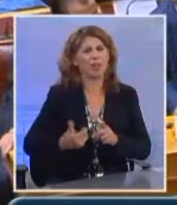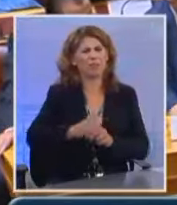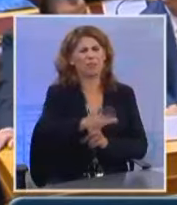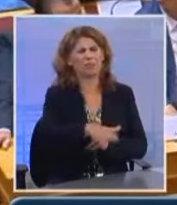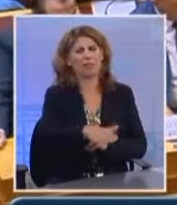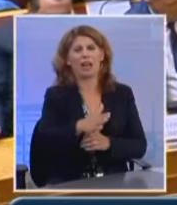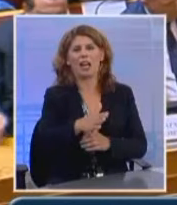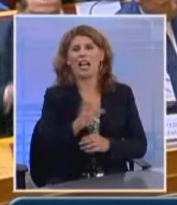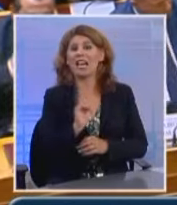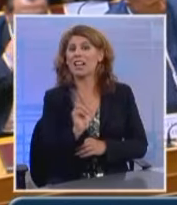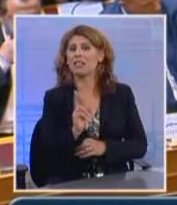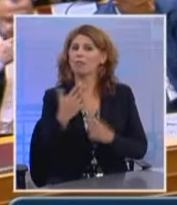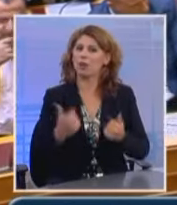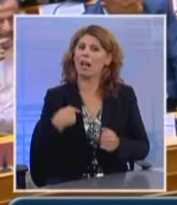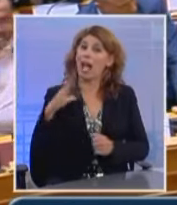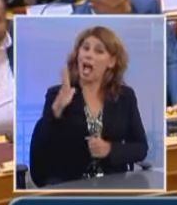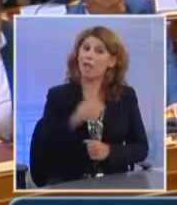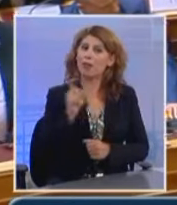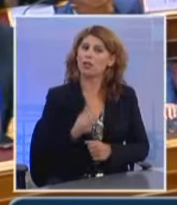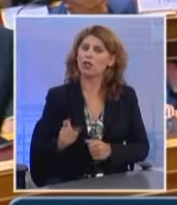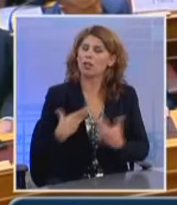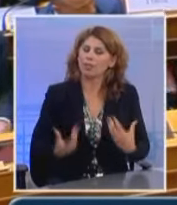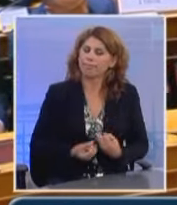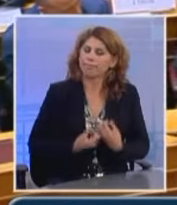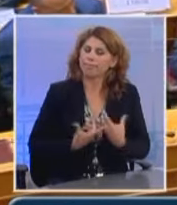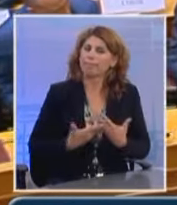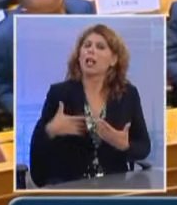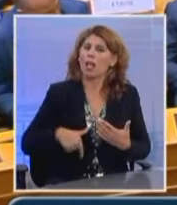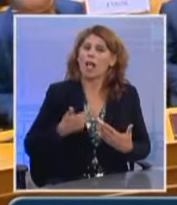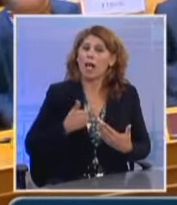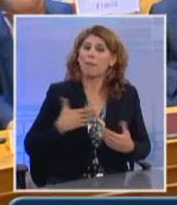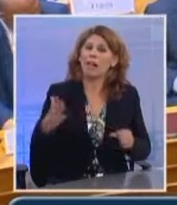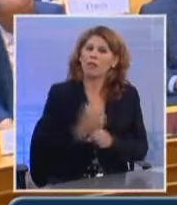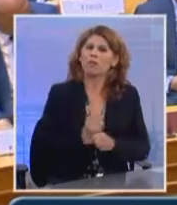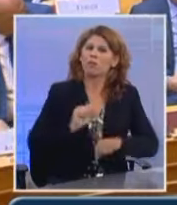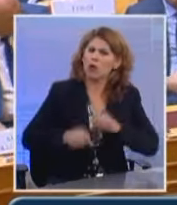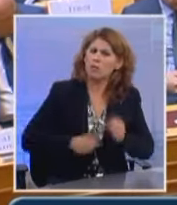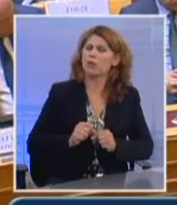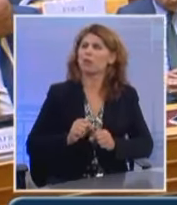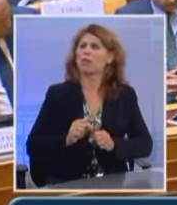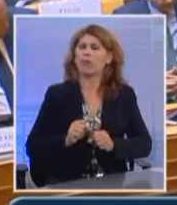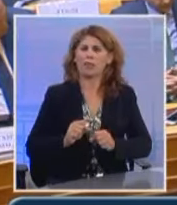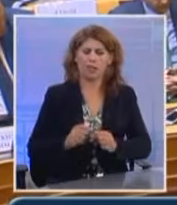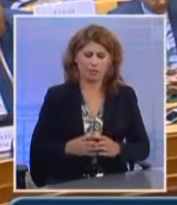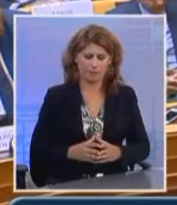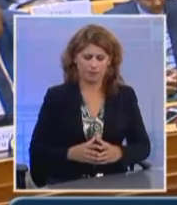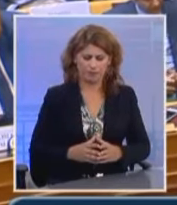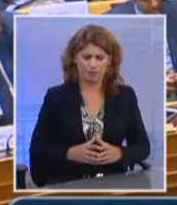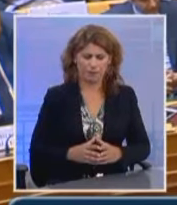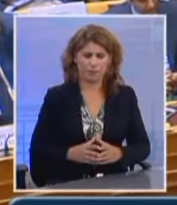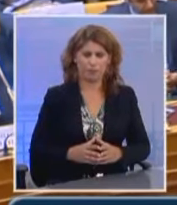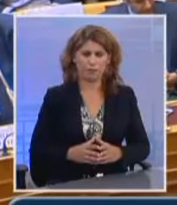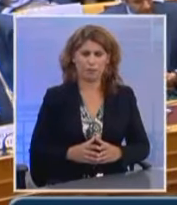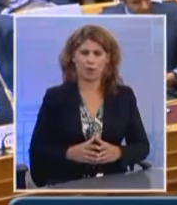Και το νιώθουμε καθημερινά στο πετσί μας. Έχουμε καταφέρει με τις προσπάθειές μας, με τους αγώνες μας, με τα συλλογικά